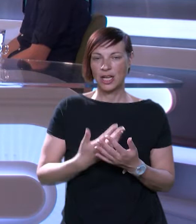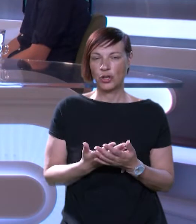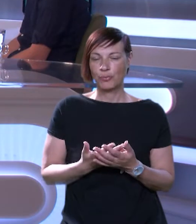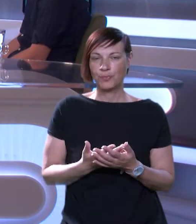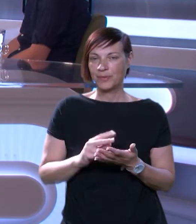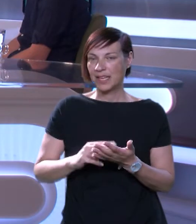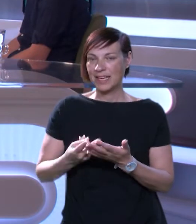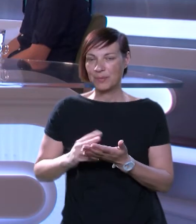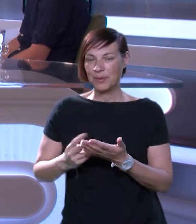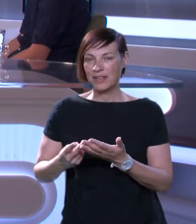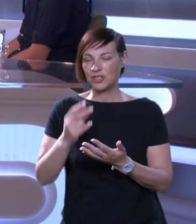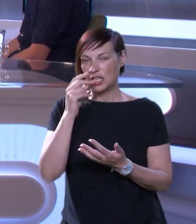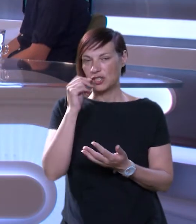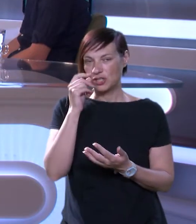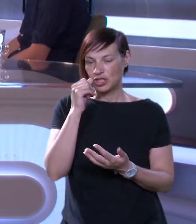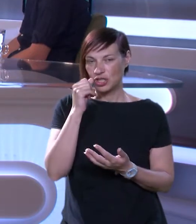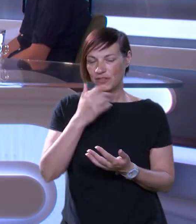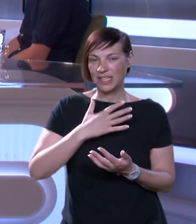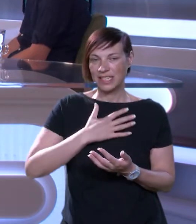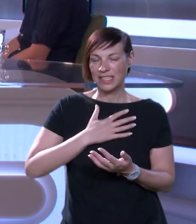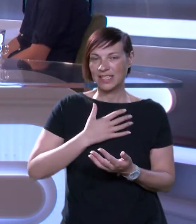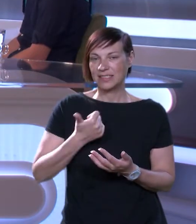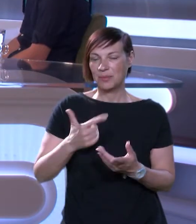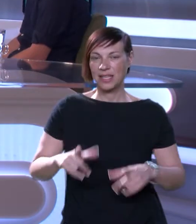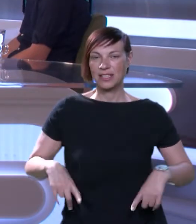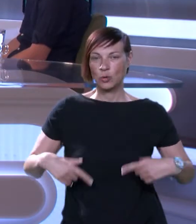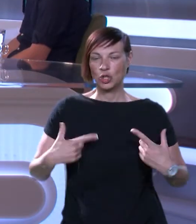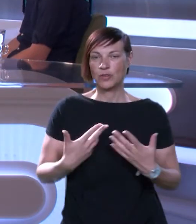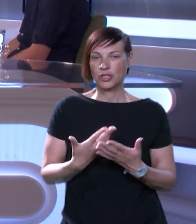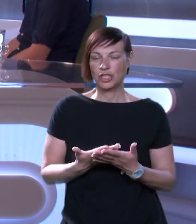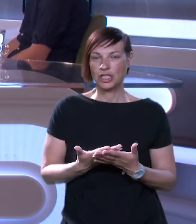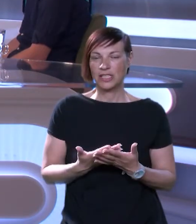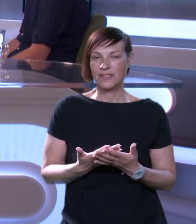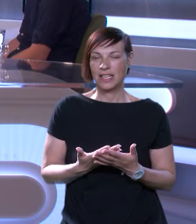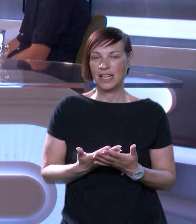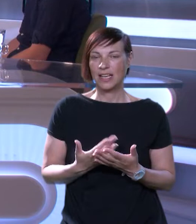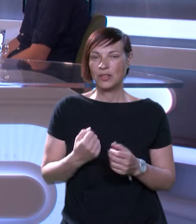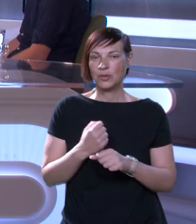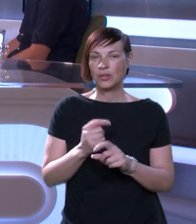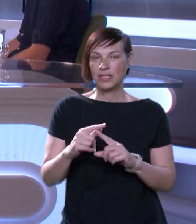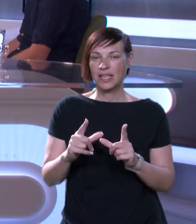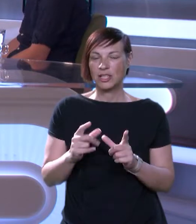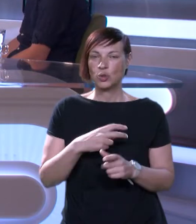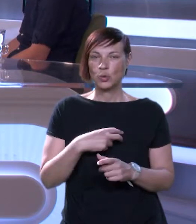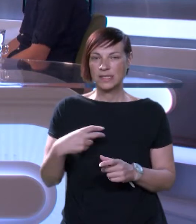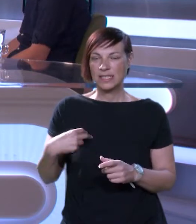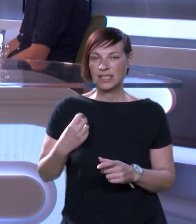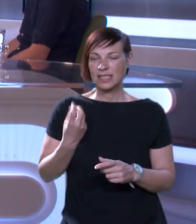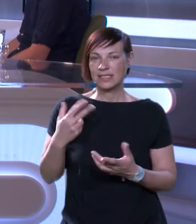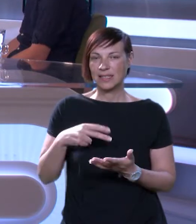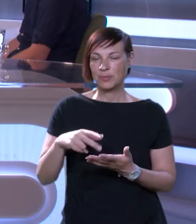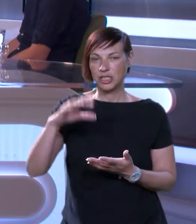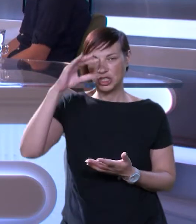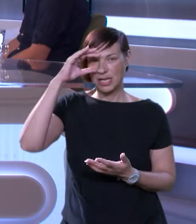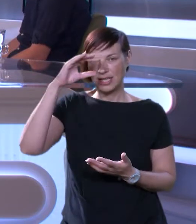I simultano je provodio čovjek, znači, ja sam to jedino u životu doživjela u Goethe institutu u Zagrebu, kad sam